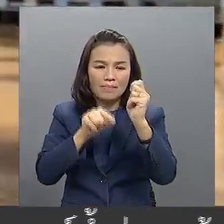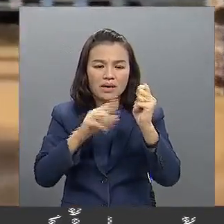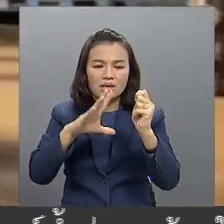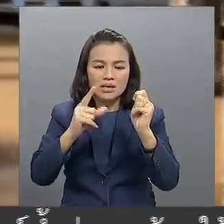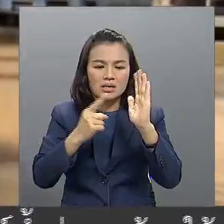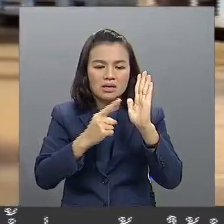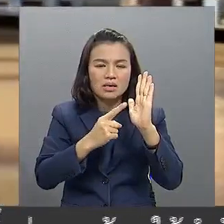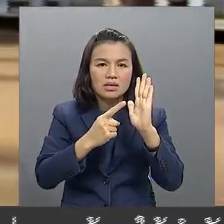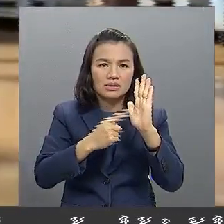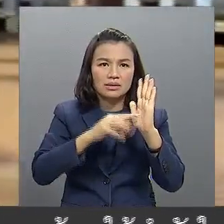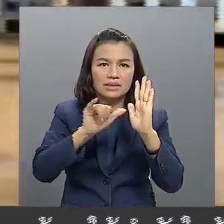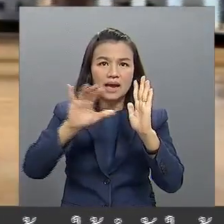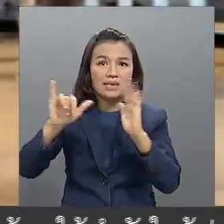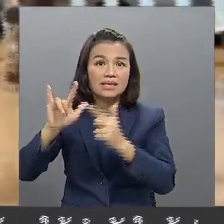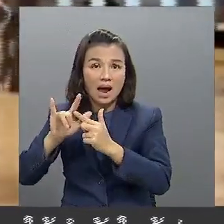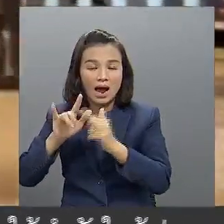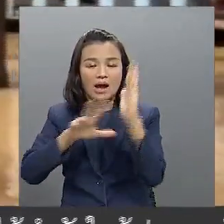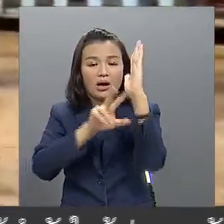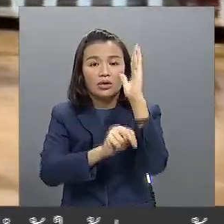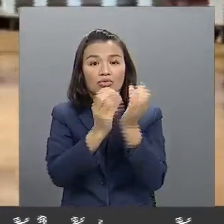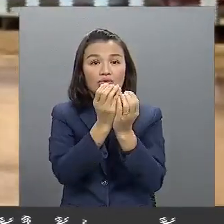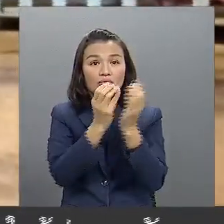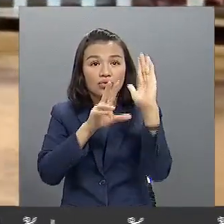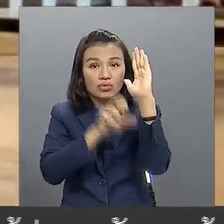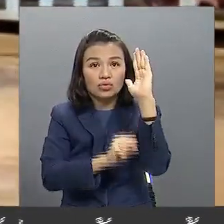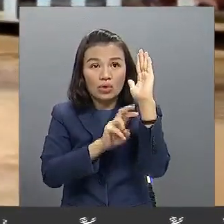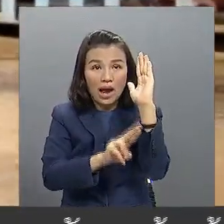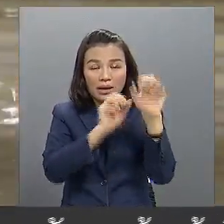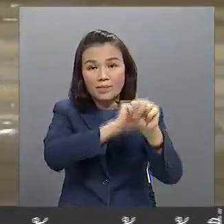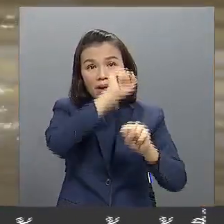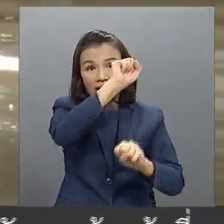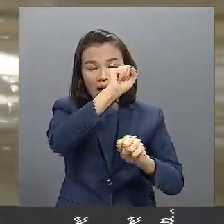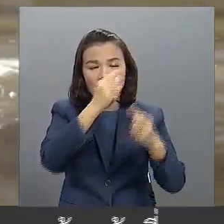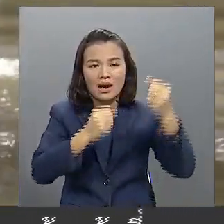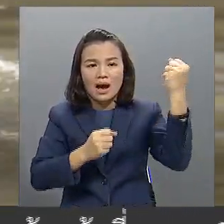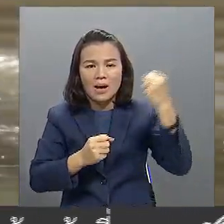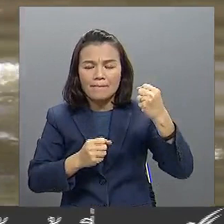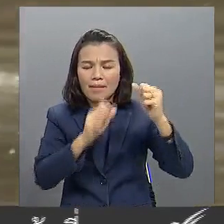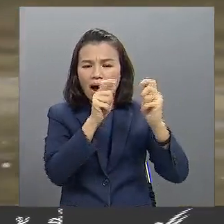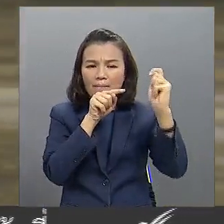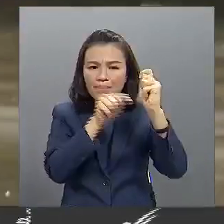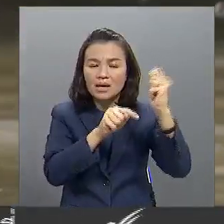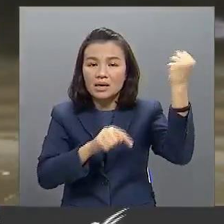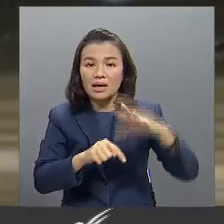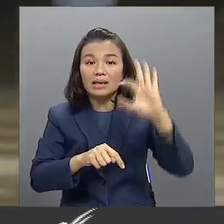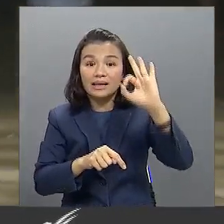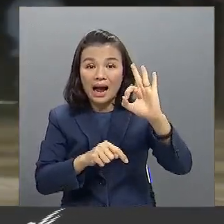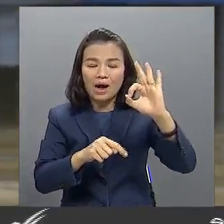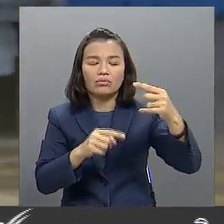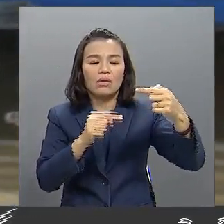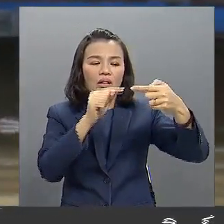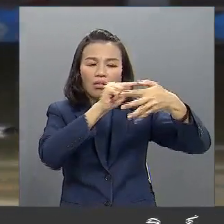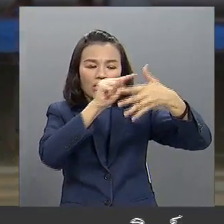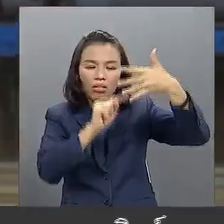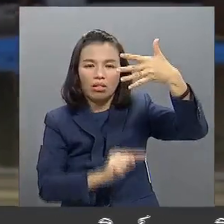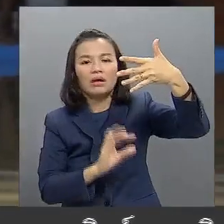จังหวัดสุราษฎร์ธานีได้ออกประกาศพื้นที่ภัยพิบัติ9อำเภอคืออำเภอดอนสักกาญจนดิษฐ์วิภาวดีท่าช้างบ้าน